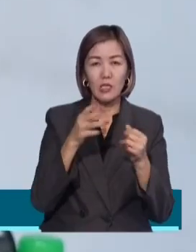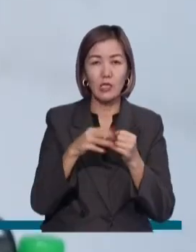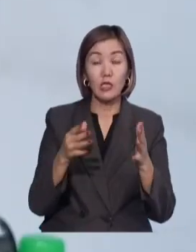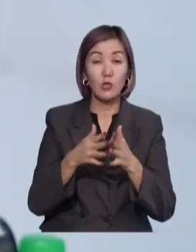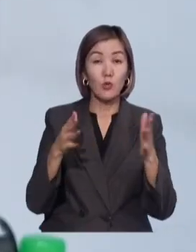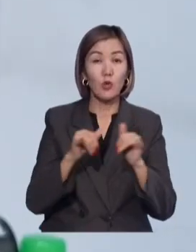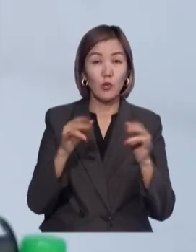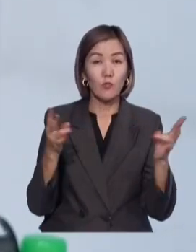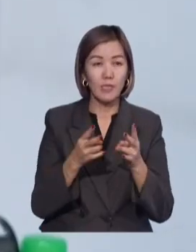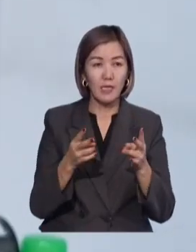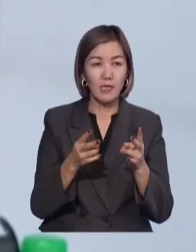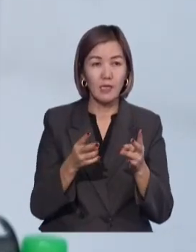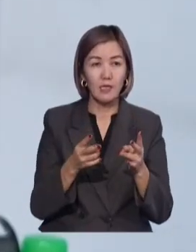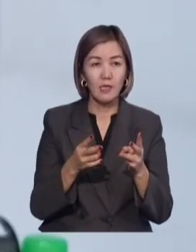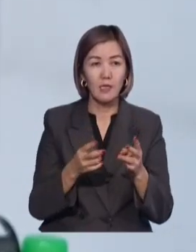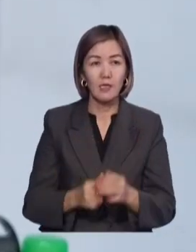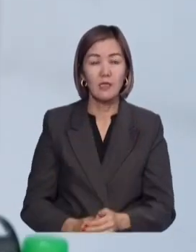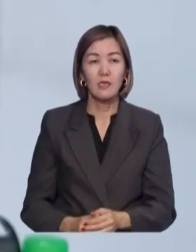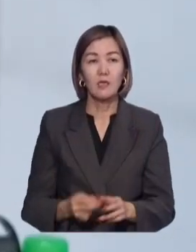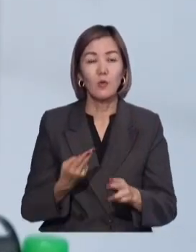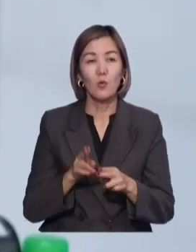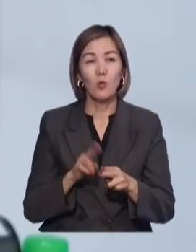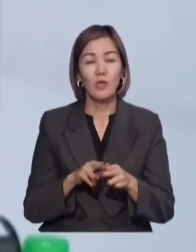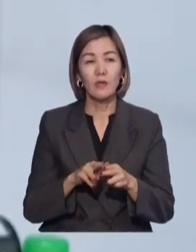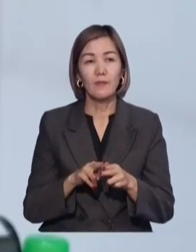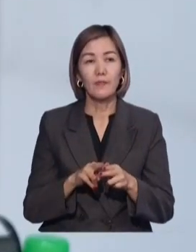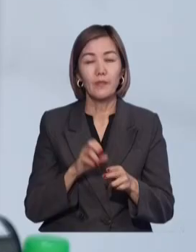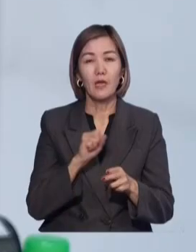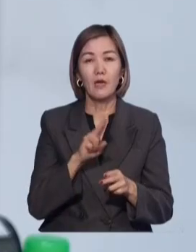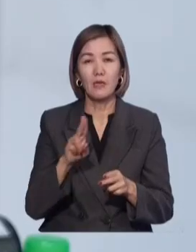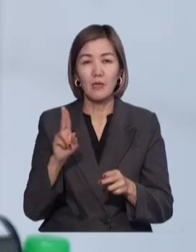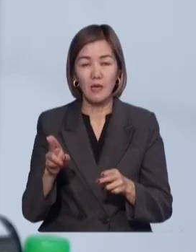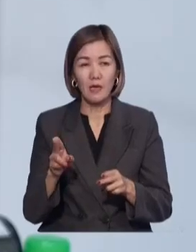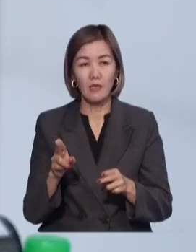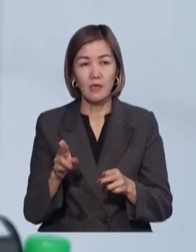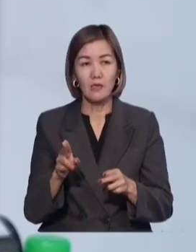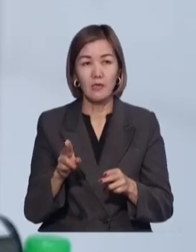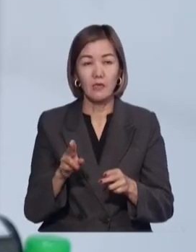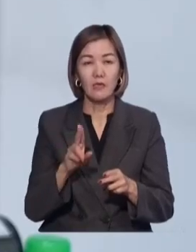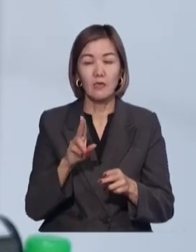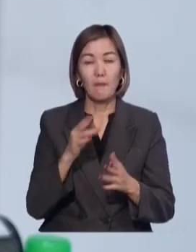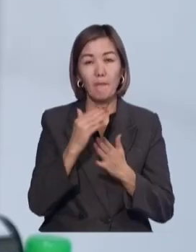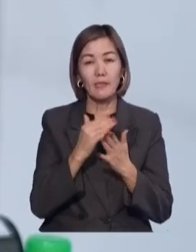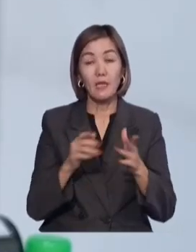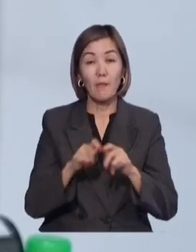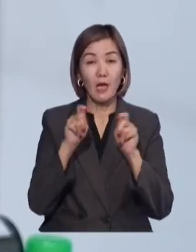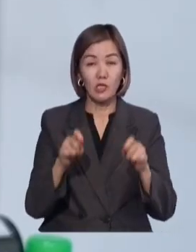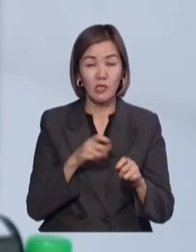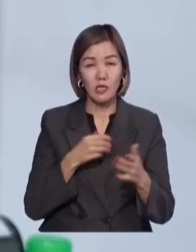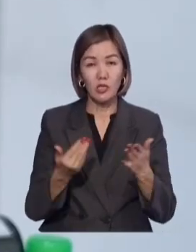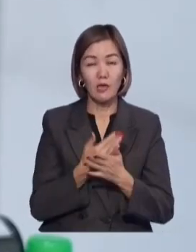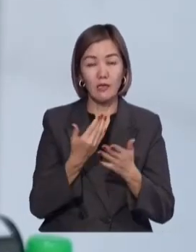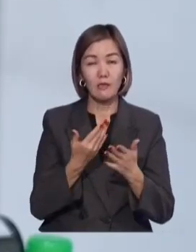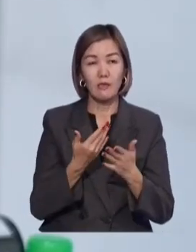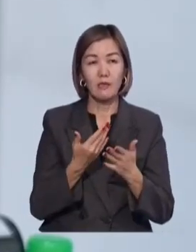көлемін ұлғайтсақ па дедік. Оған АКК жаңада Кеңдала бағдарламасы ашылыпты. Жаңадан іске қосылған